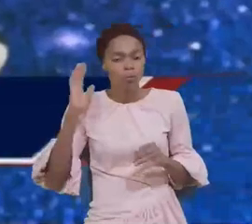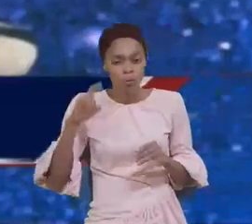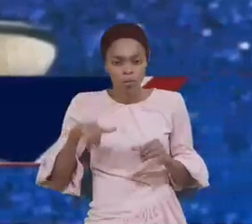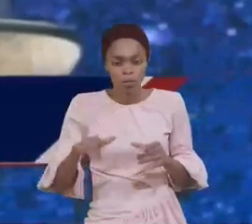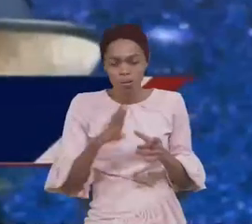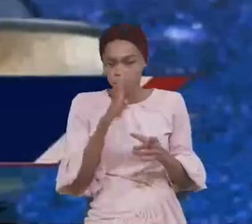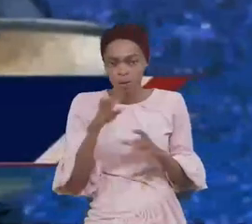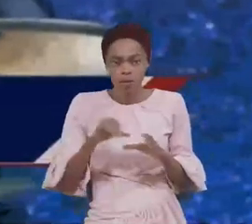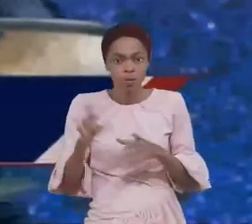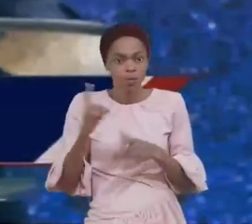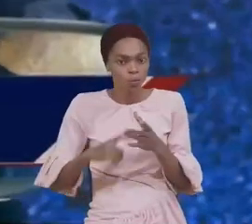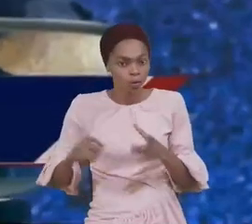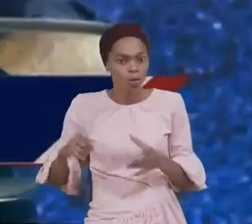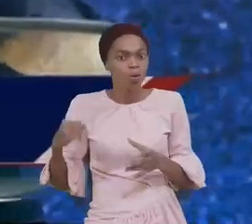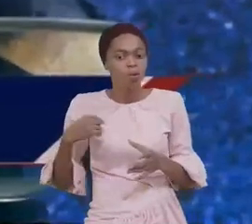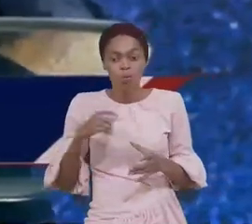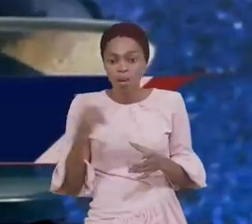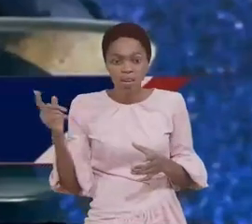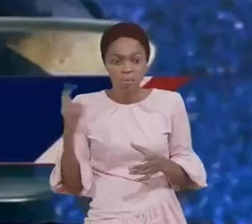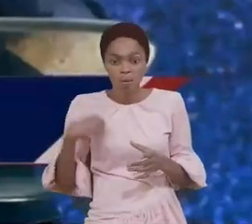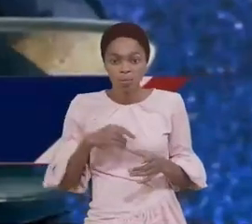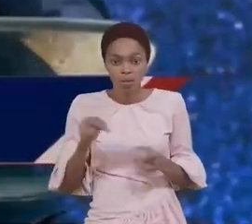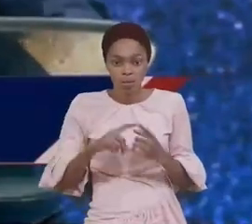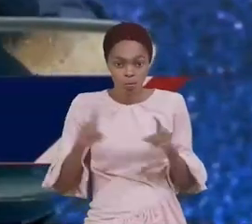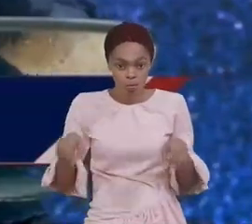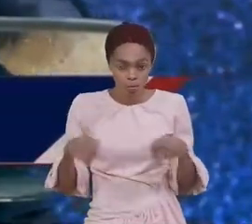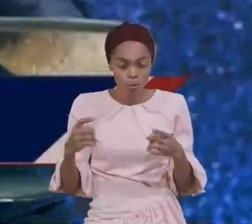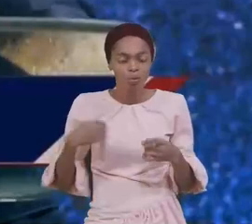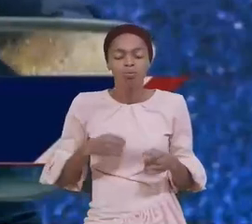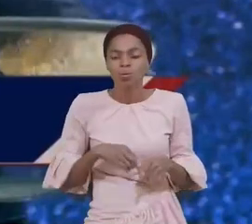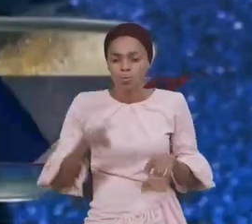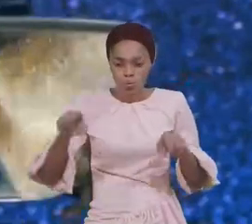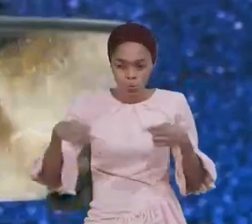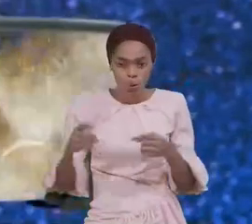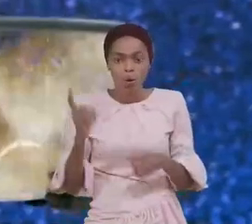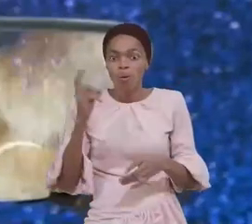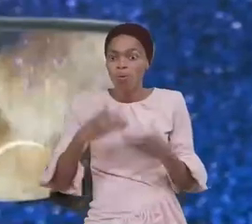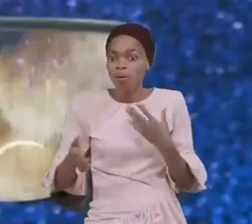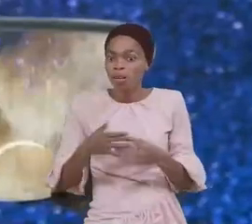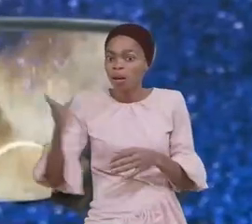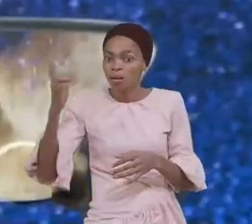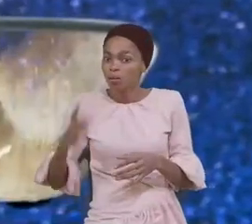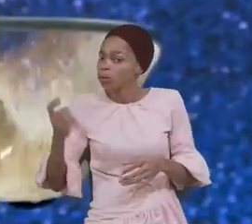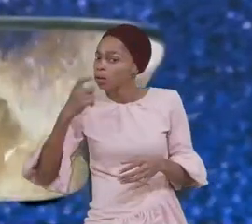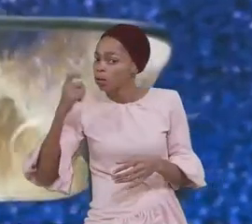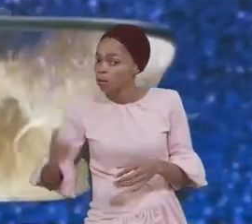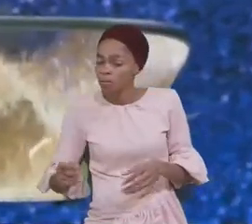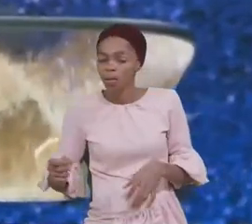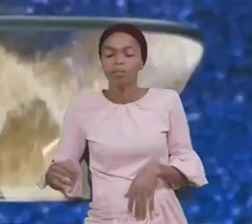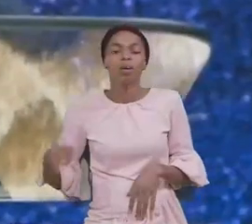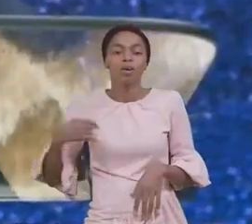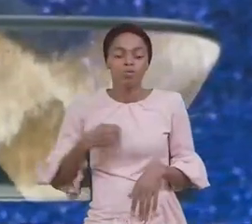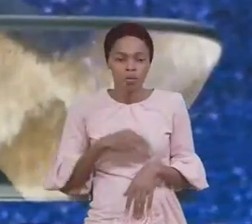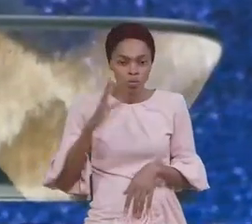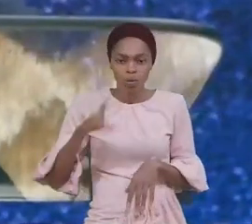Et où que nous devons aller, nous irons. Quel que soit l'ordre qu'il donne encore, on doit faire cela parce que nous